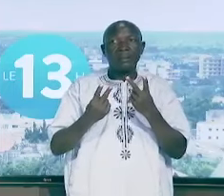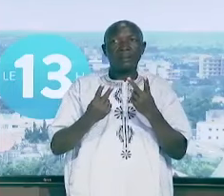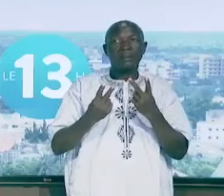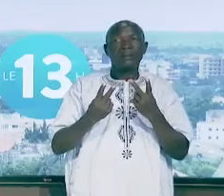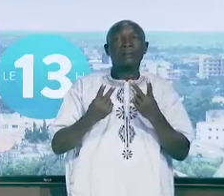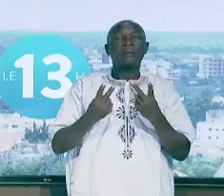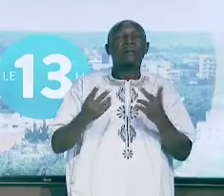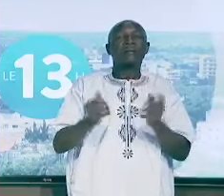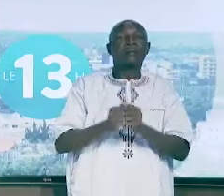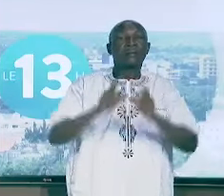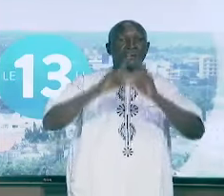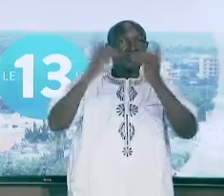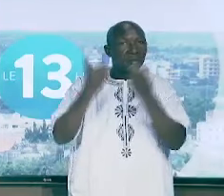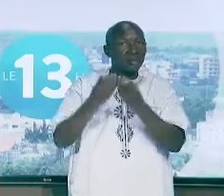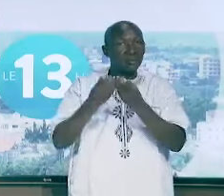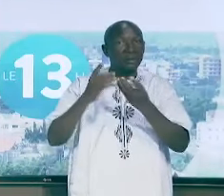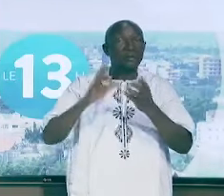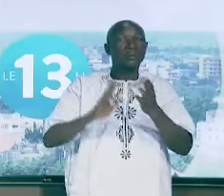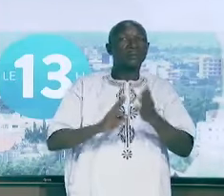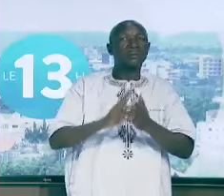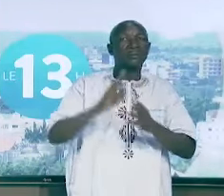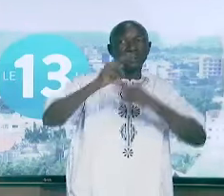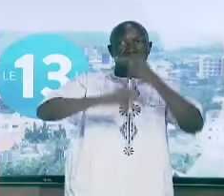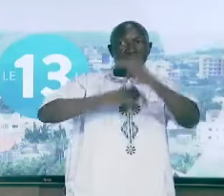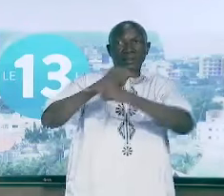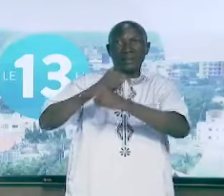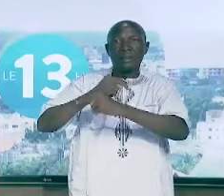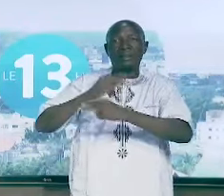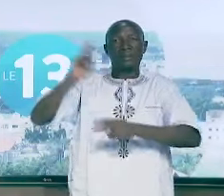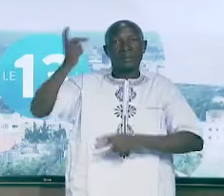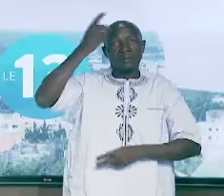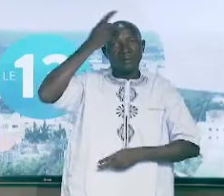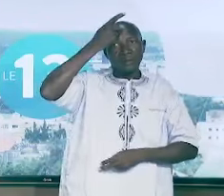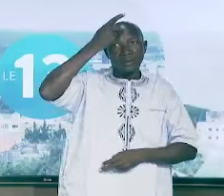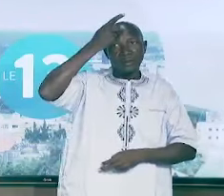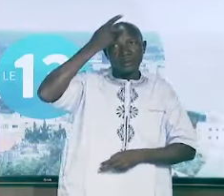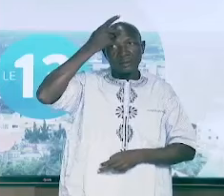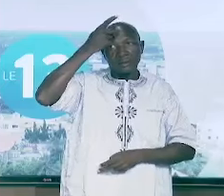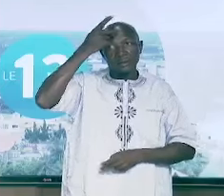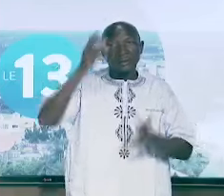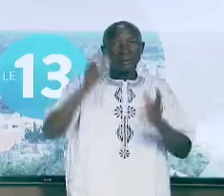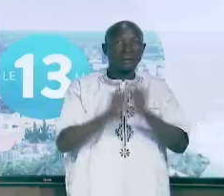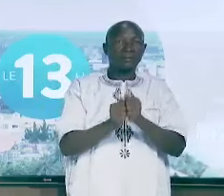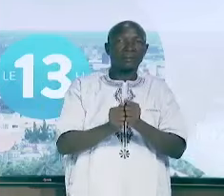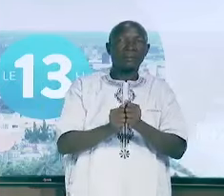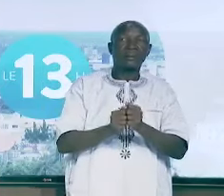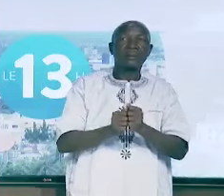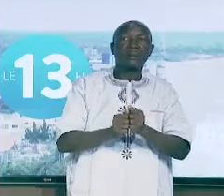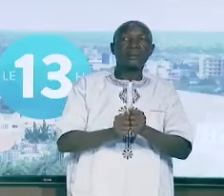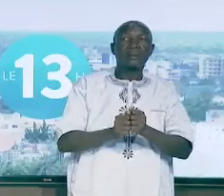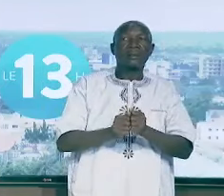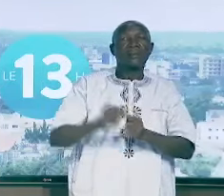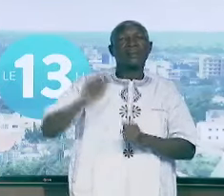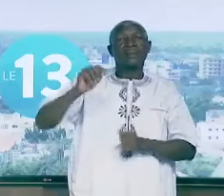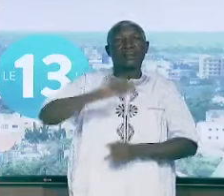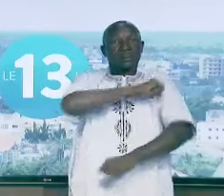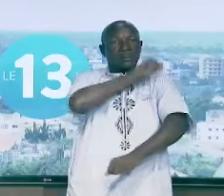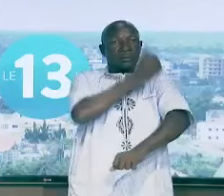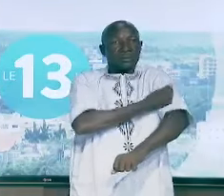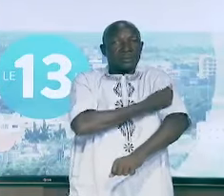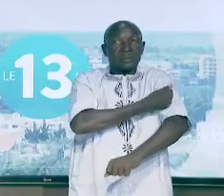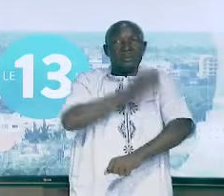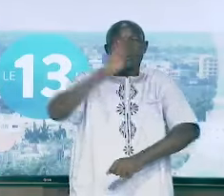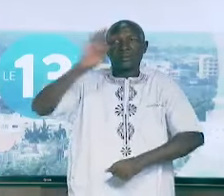du département humanitaire et du département politique avec les autorités du Burkina